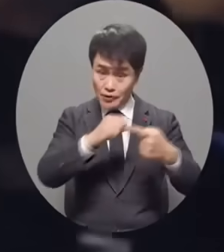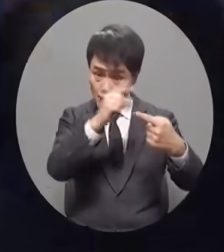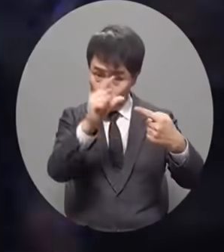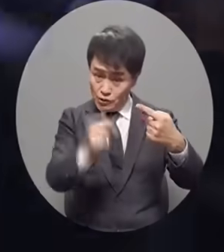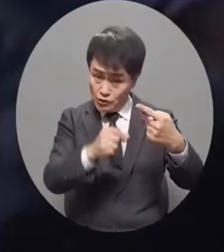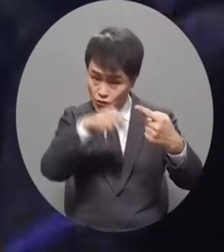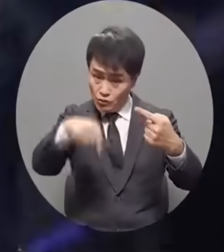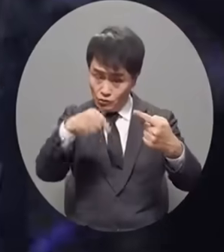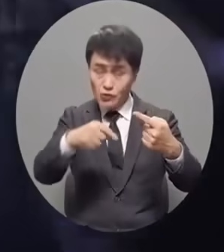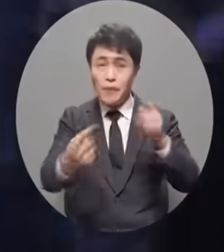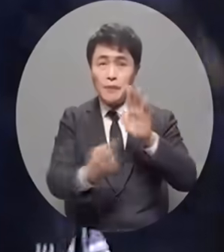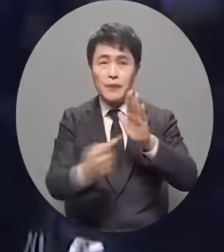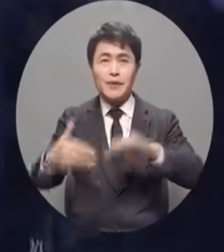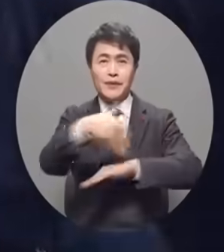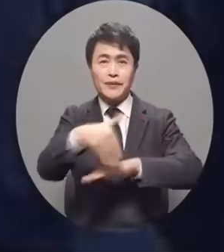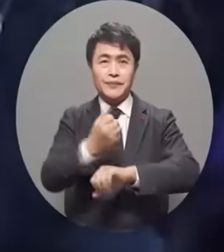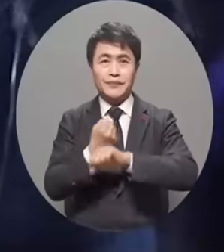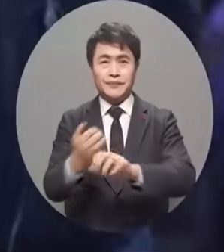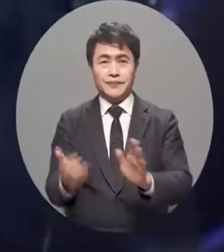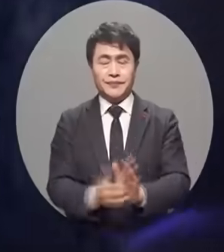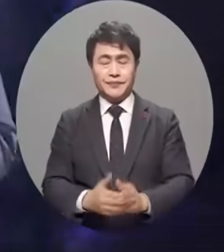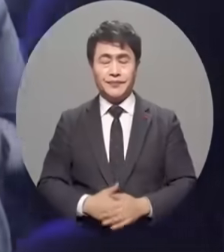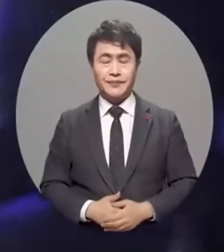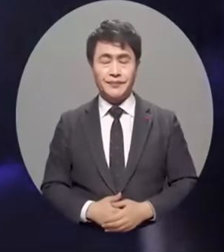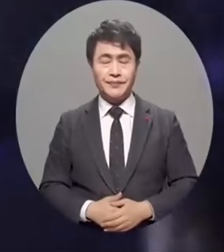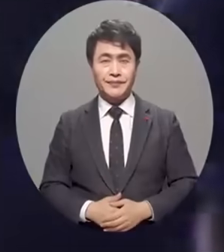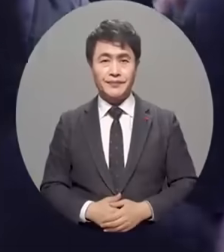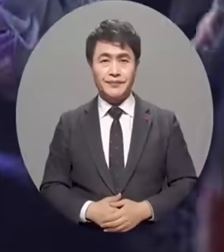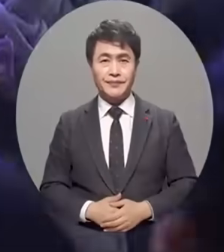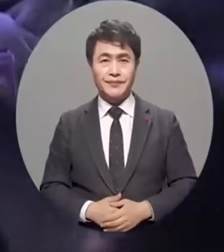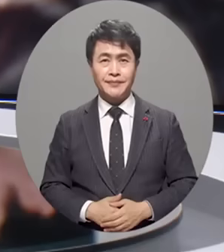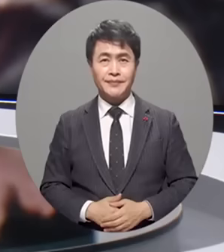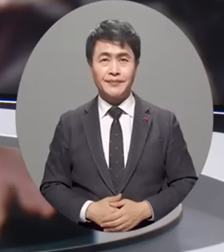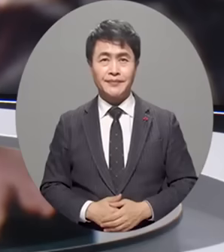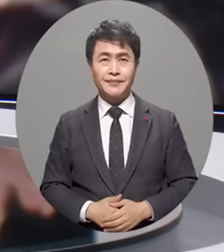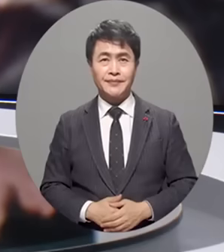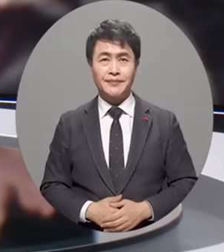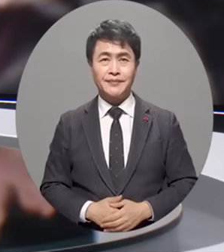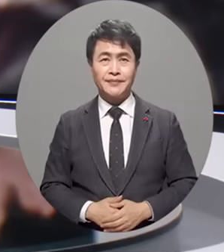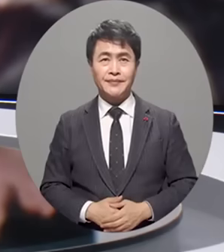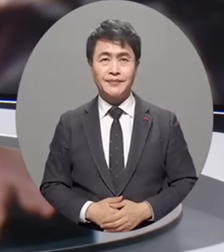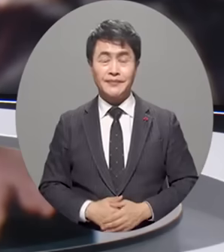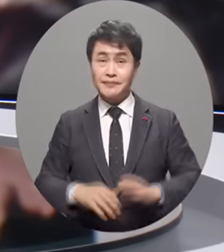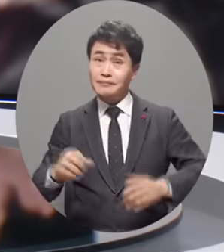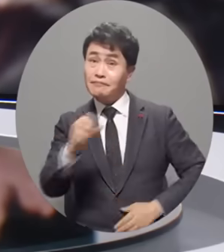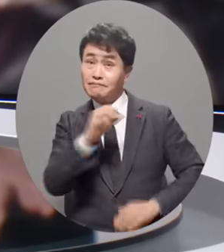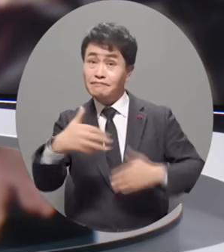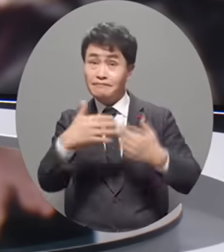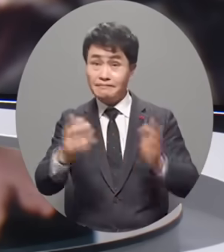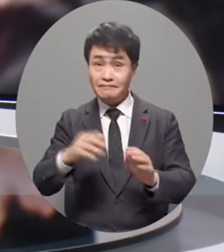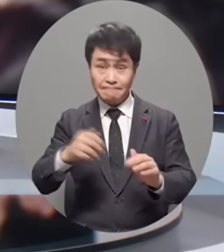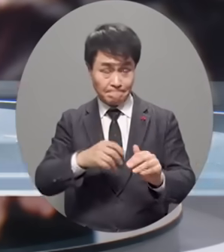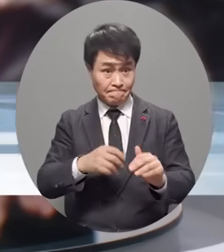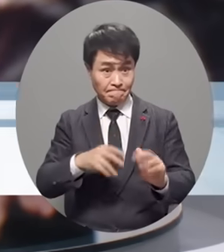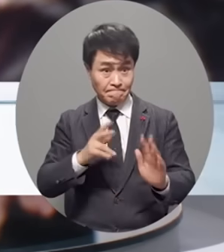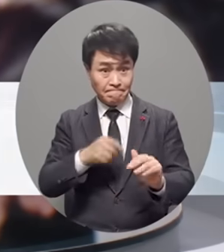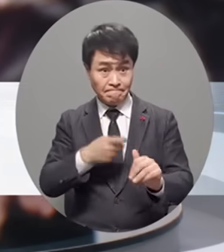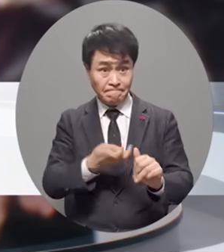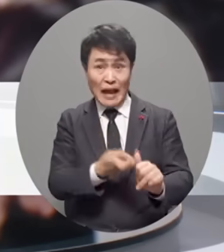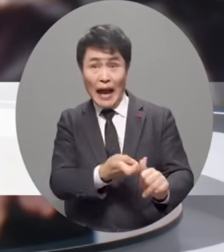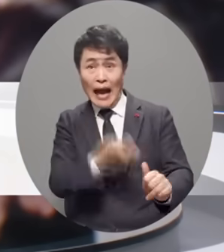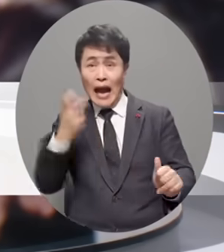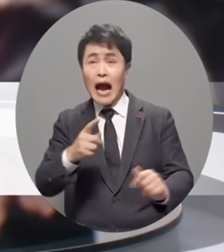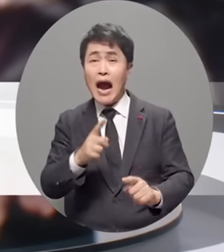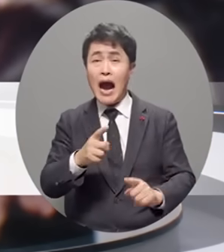발표할 예정입니다. MBC 뉴스 장슬기입니다. 야권의 탄핵 압박에 놓였던